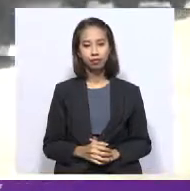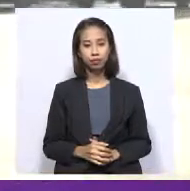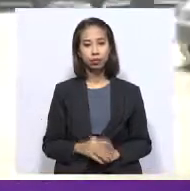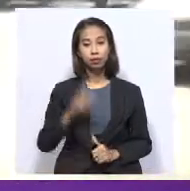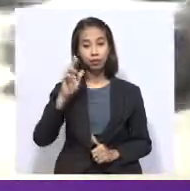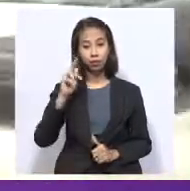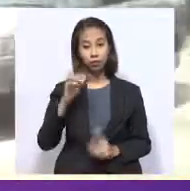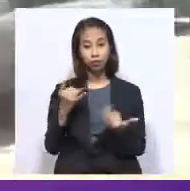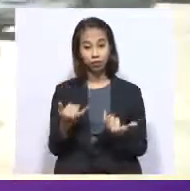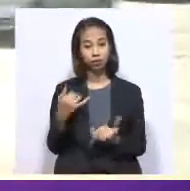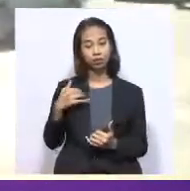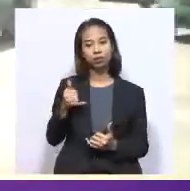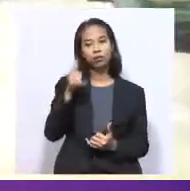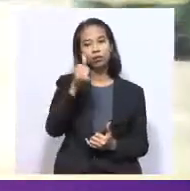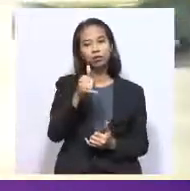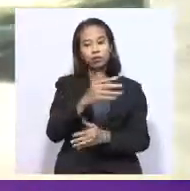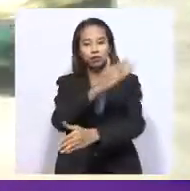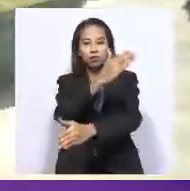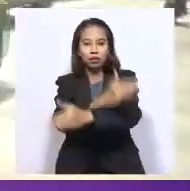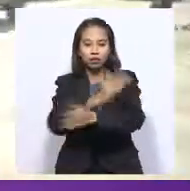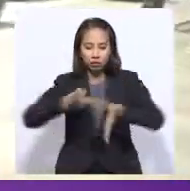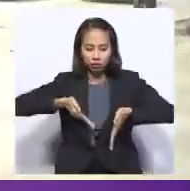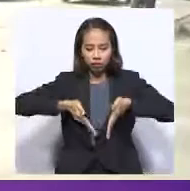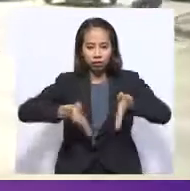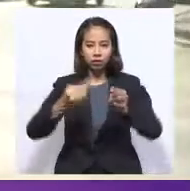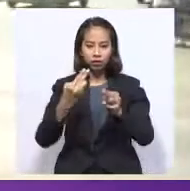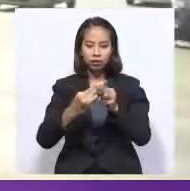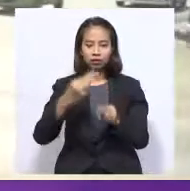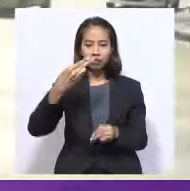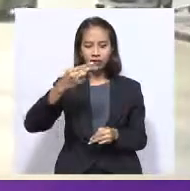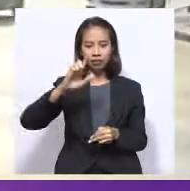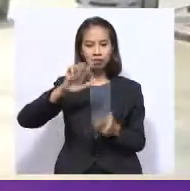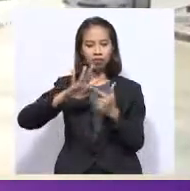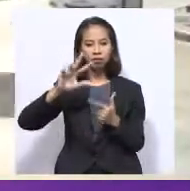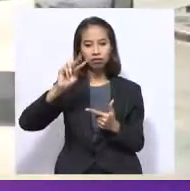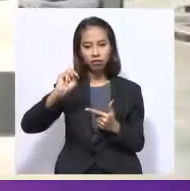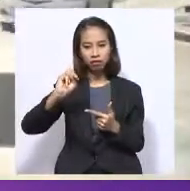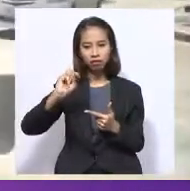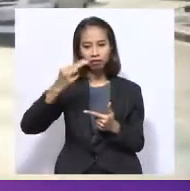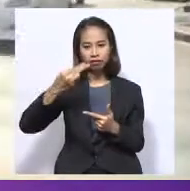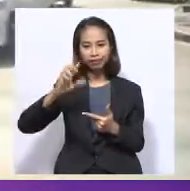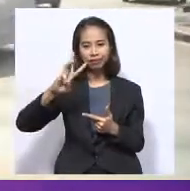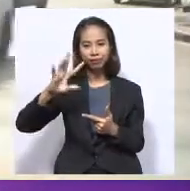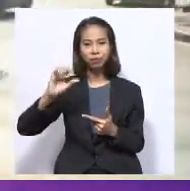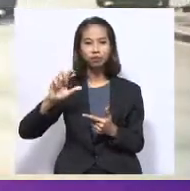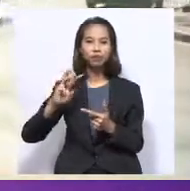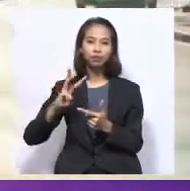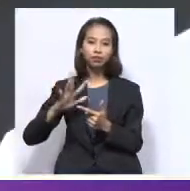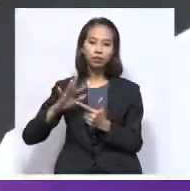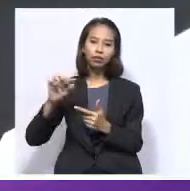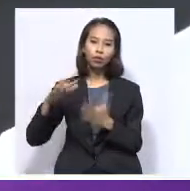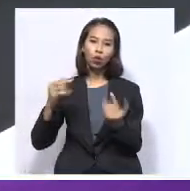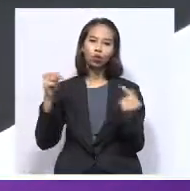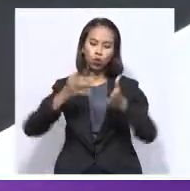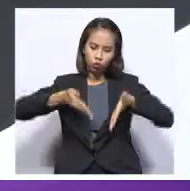ทีมข่าว NBT ค่ะได้ลงพื้นที่บริเวณถนนหลานหลวงถนนนางเลิ้งถนนราชดำเนินตลอดทั้งเส้นรวมไปถึงถนนบริเวณโด